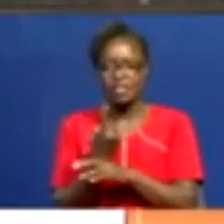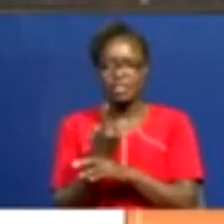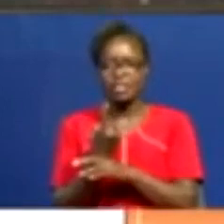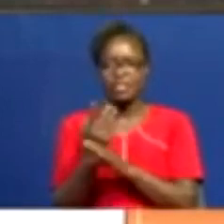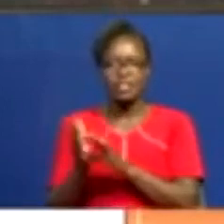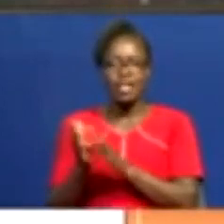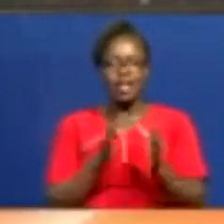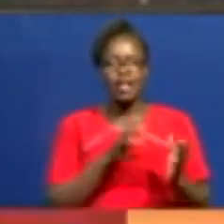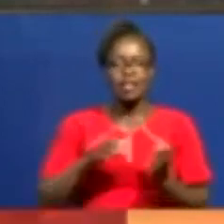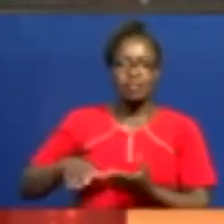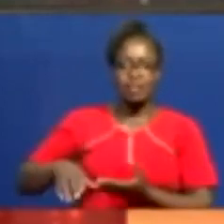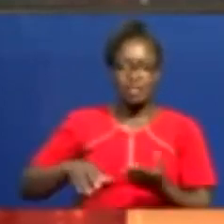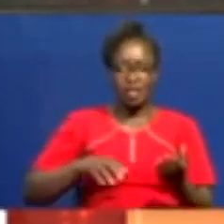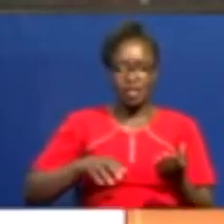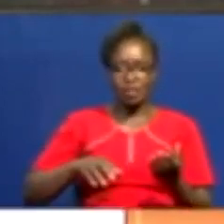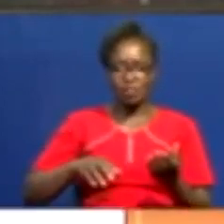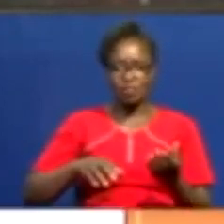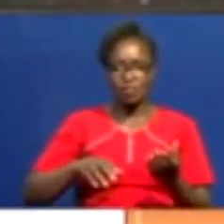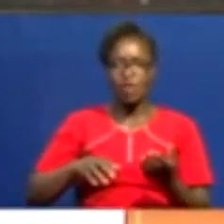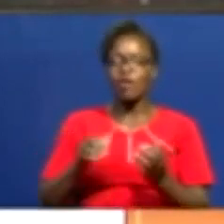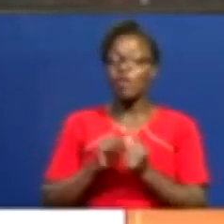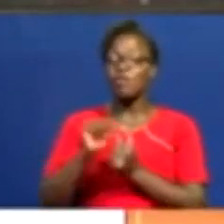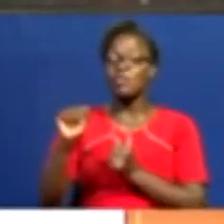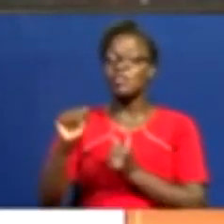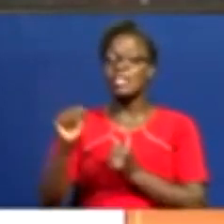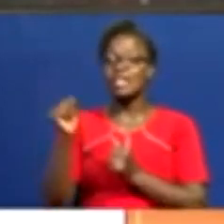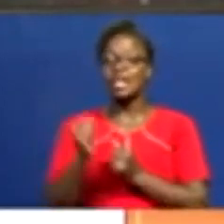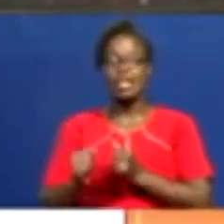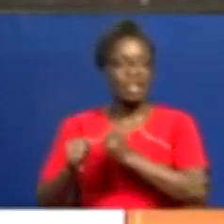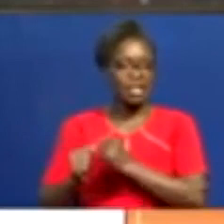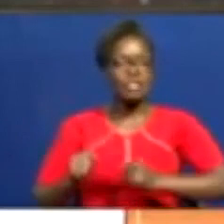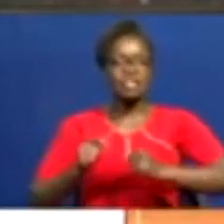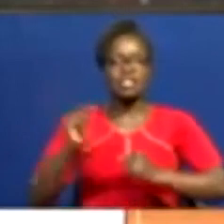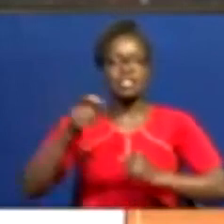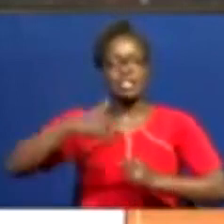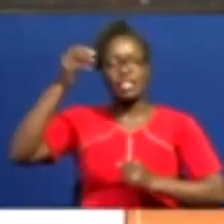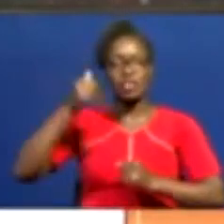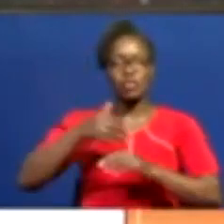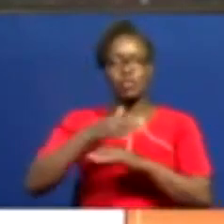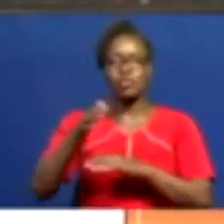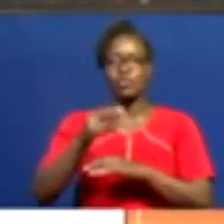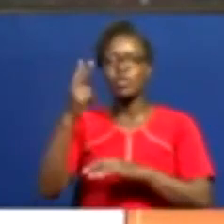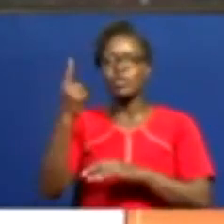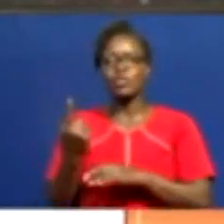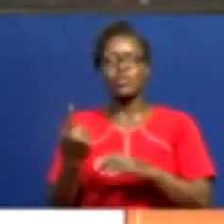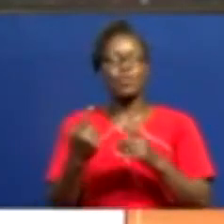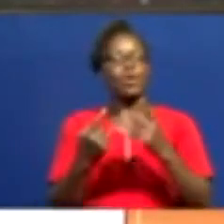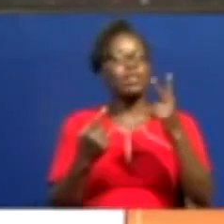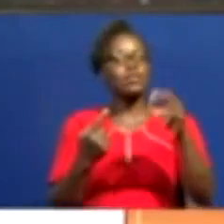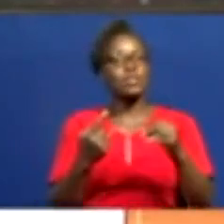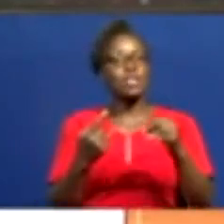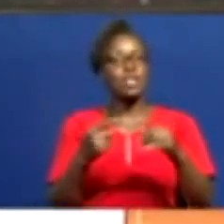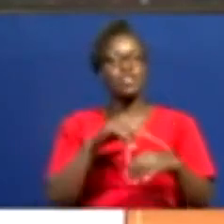Tuangazie raga ambapo timu ya taifa ya raga ya wachezaji 15 kila upande Kenya Simbas ilishindwa alama 21 kwa 20 na wakinzani Uganda